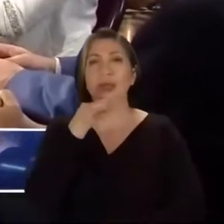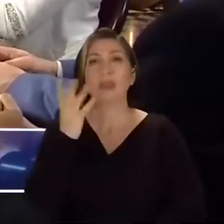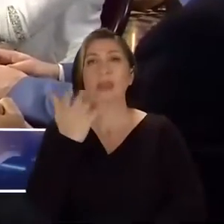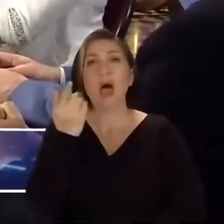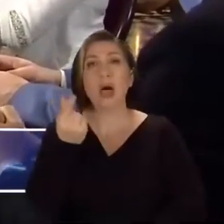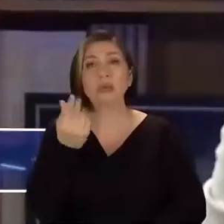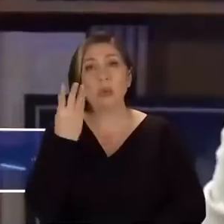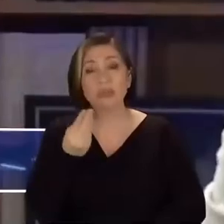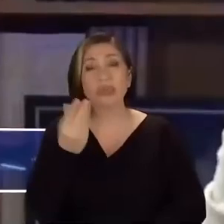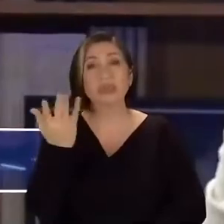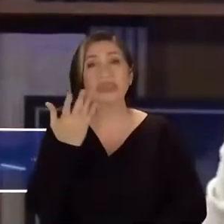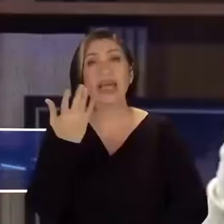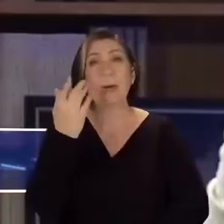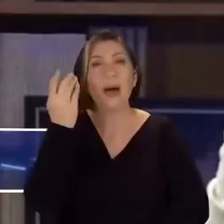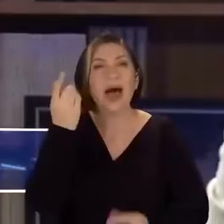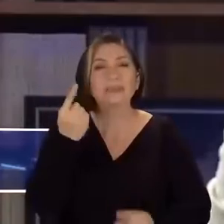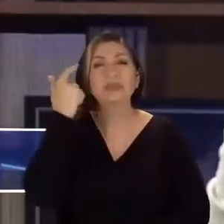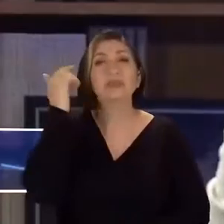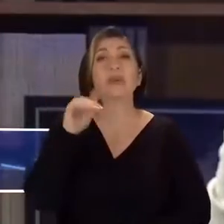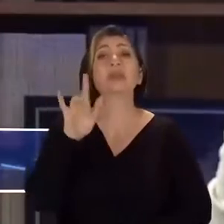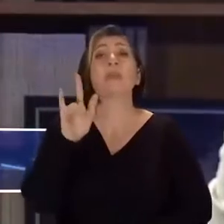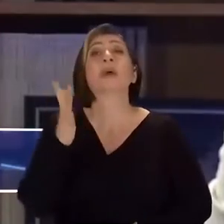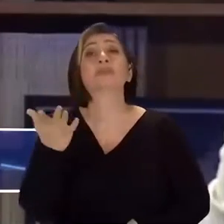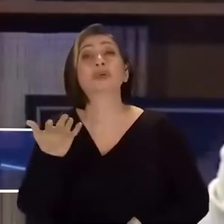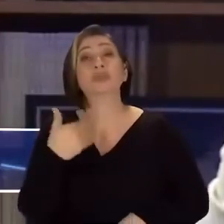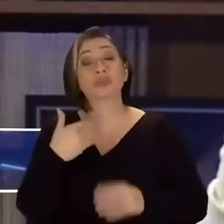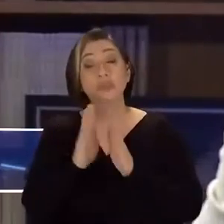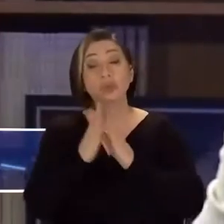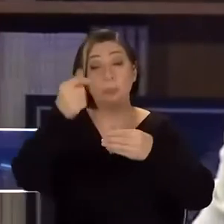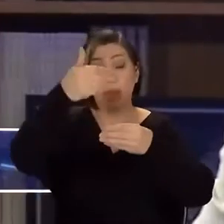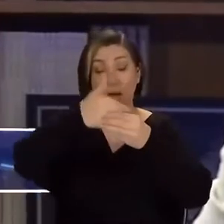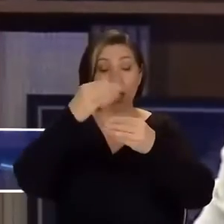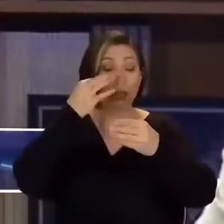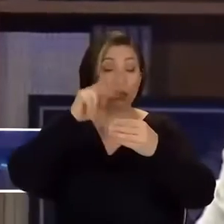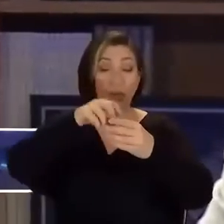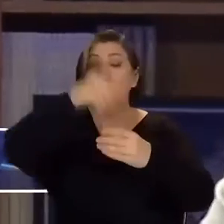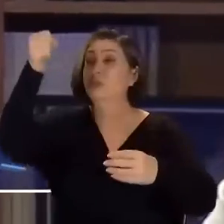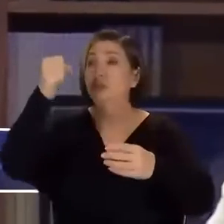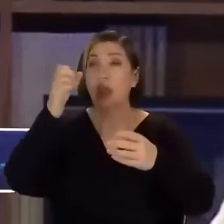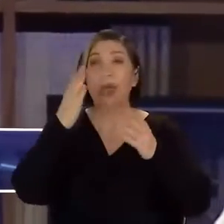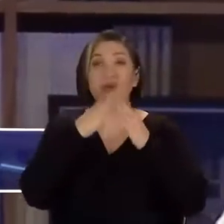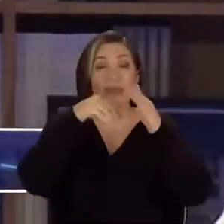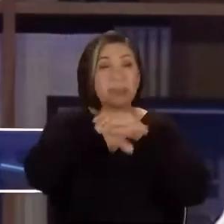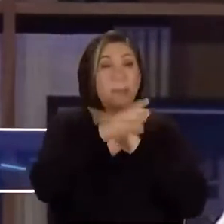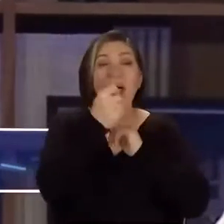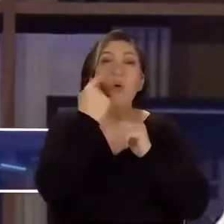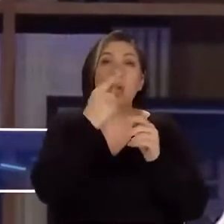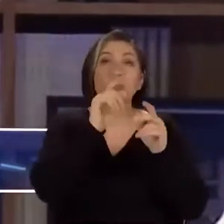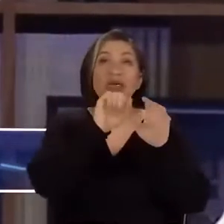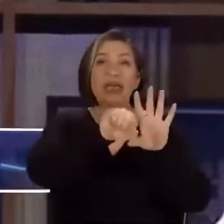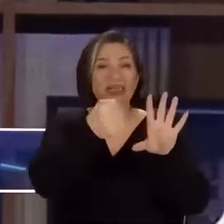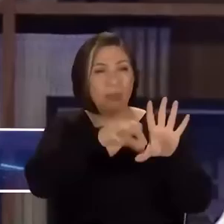daha seyrek olması, daha az başımıza gelmesi gerekmez mi? Cüzdanımızda taşıdığımız paraya göre ya da evimizde sakladığımız paraya